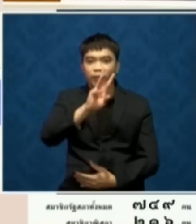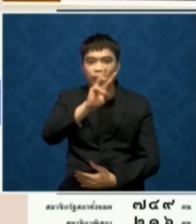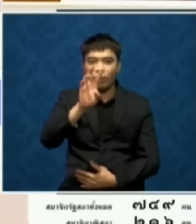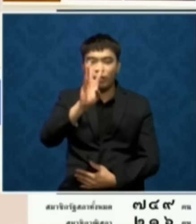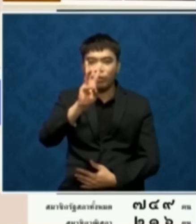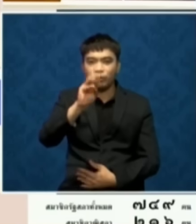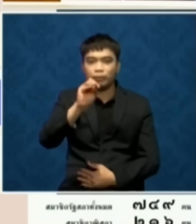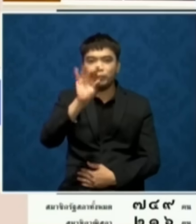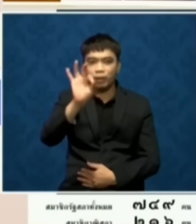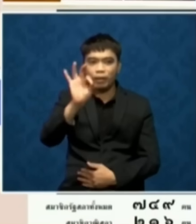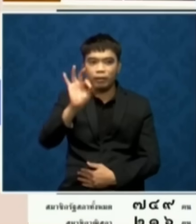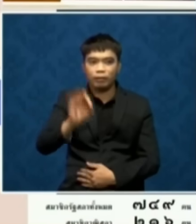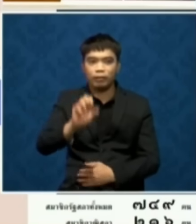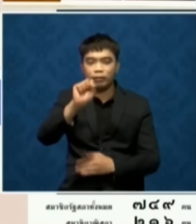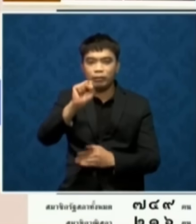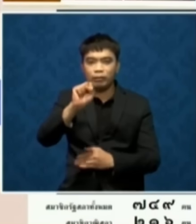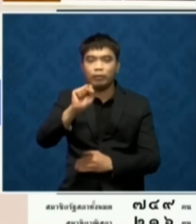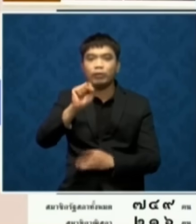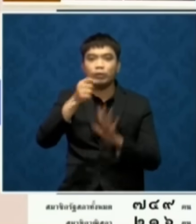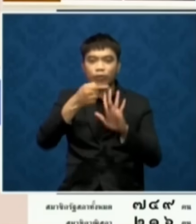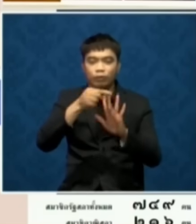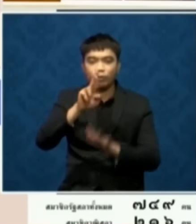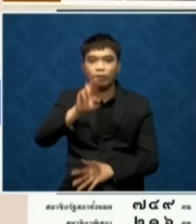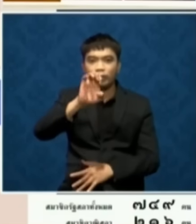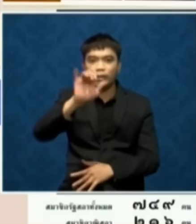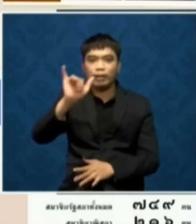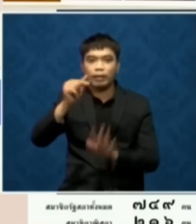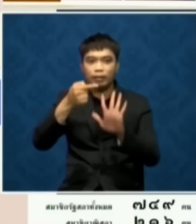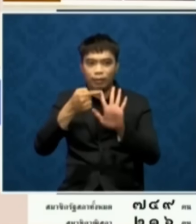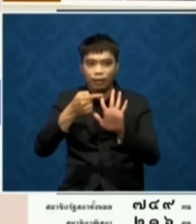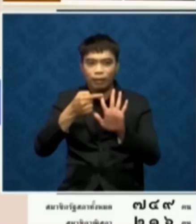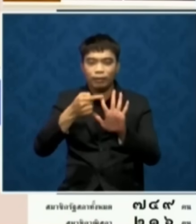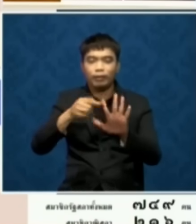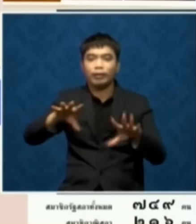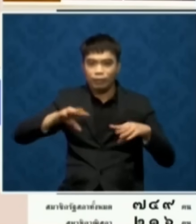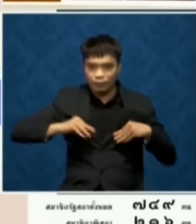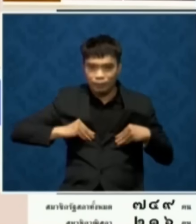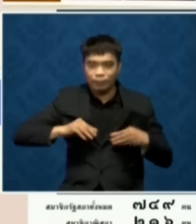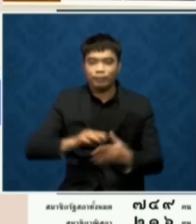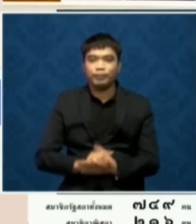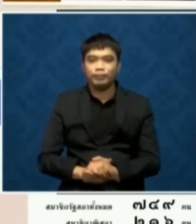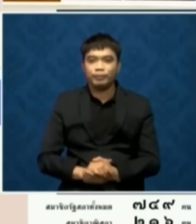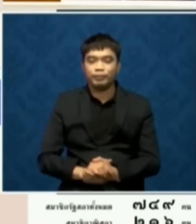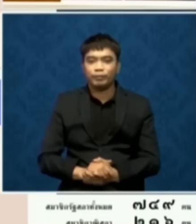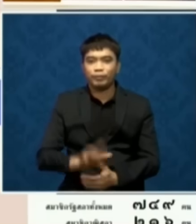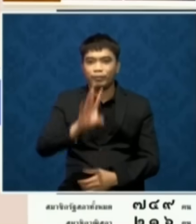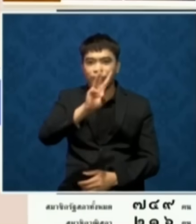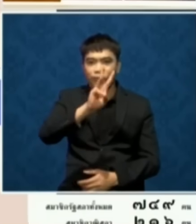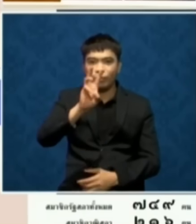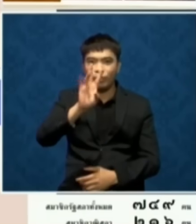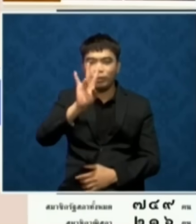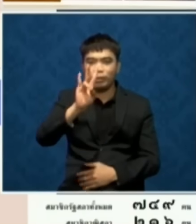เสียงนะคะแบ่งเป็นส.ส. 24เสียงแล้วก็ส.ว. 113เสียงโดยเมื่อรวมคะแนน